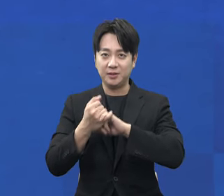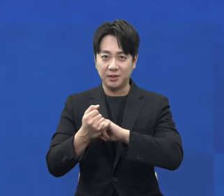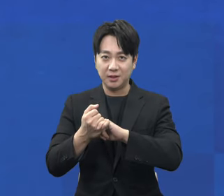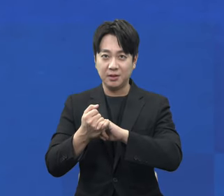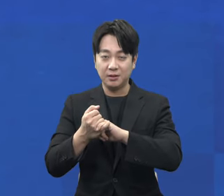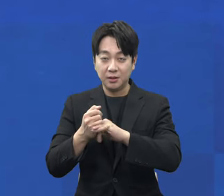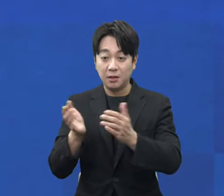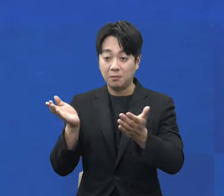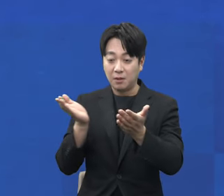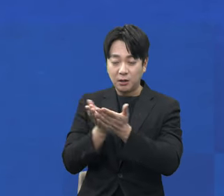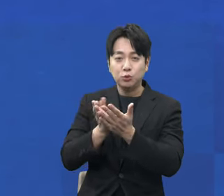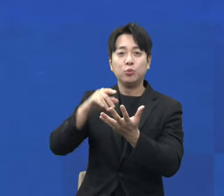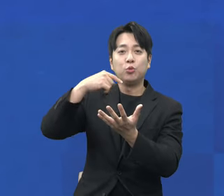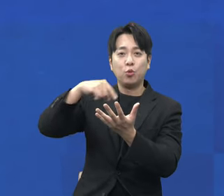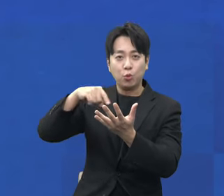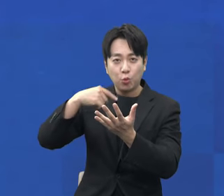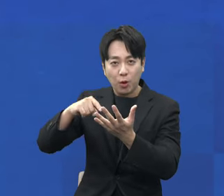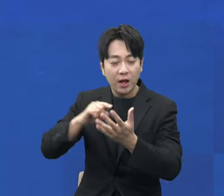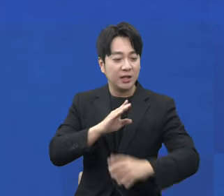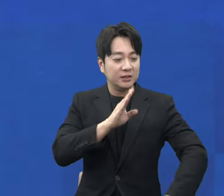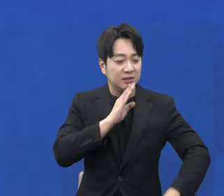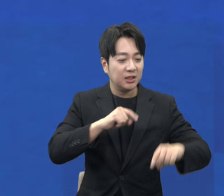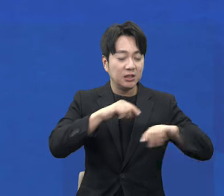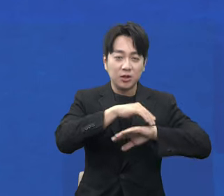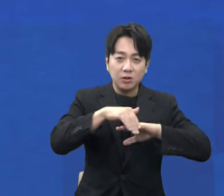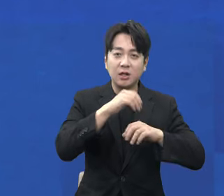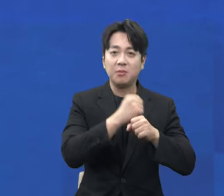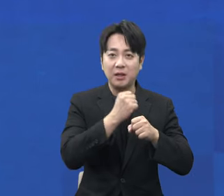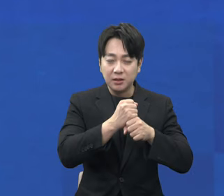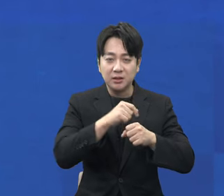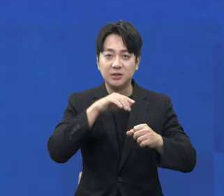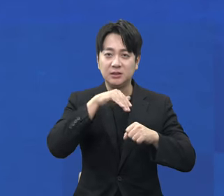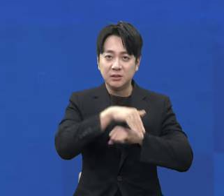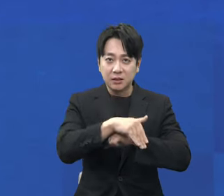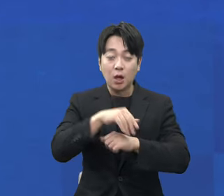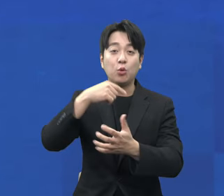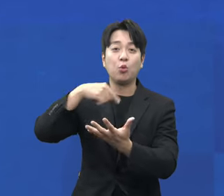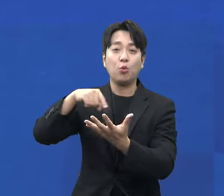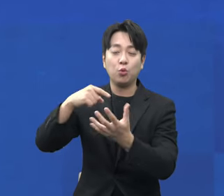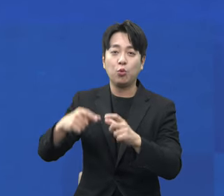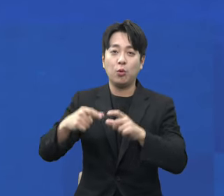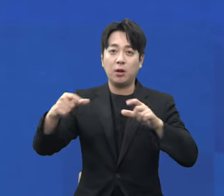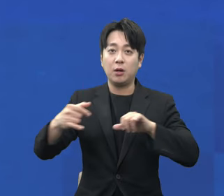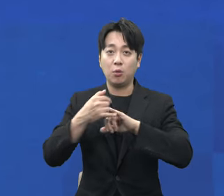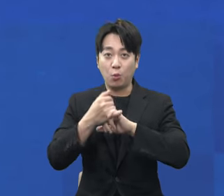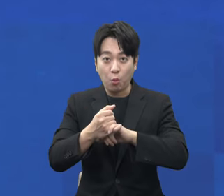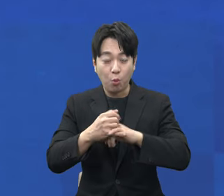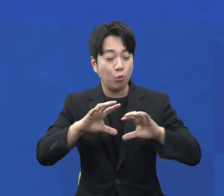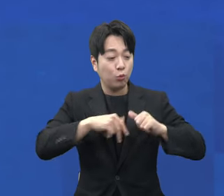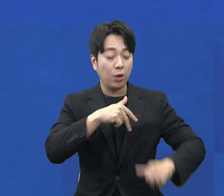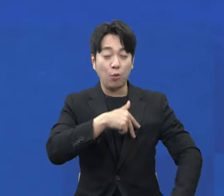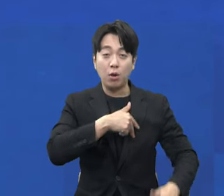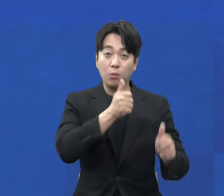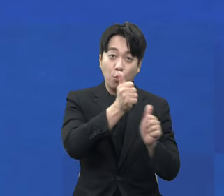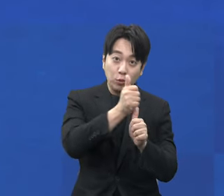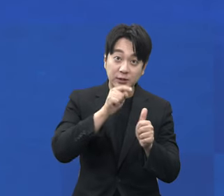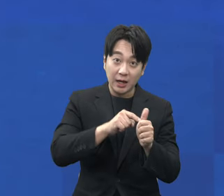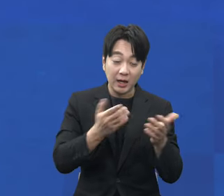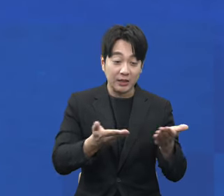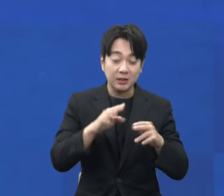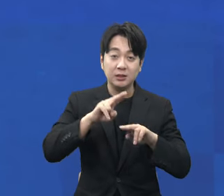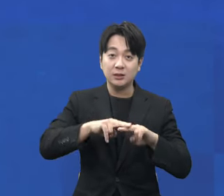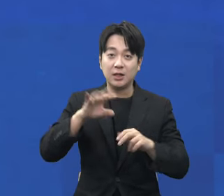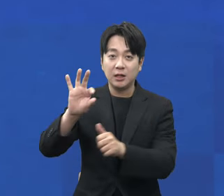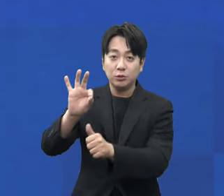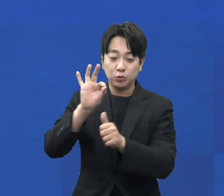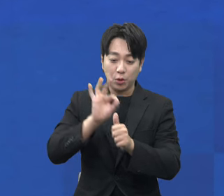역량교육까지 세계적인 교육시스템을 구축하겠습니다. 국회의원의 보좌진 채용, 공직선출 등 다양한 진로를 위한